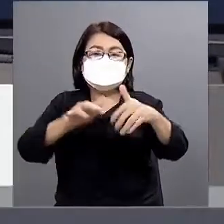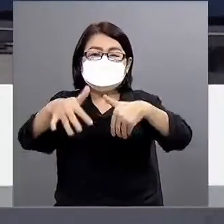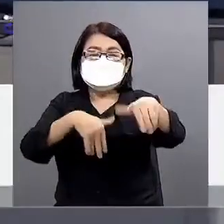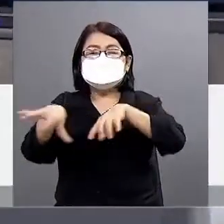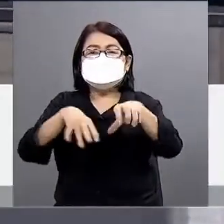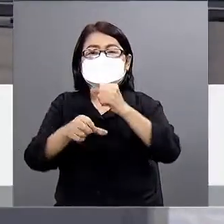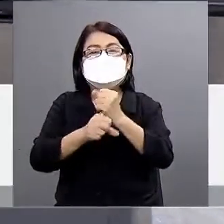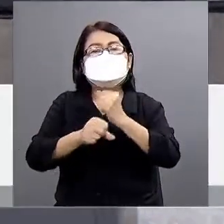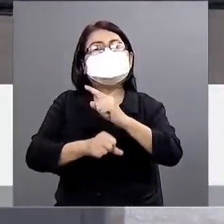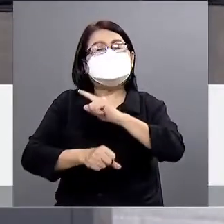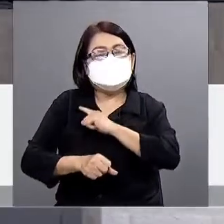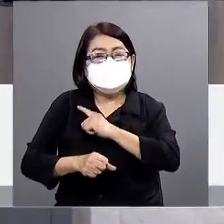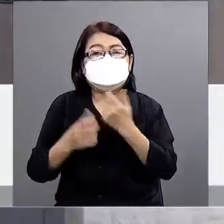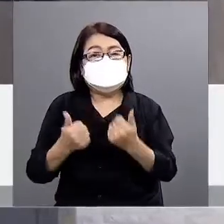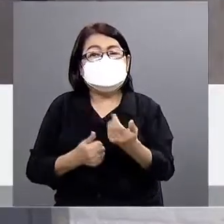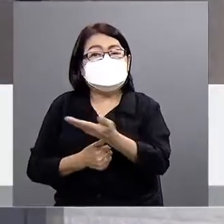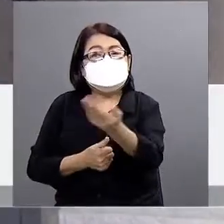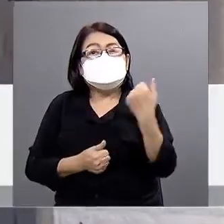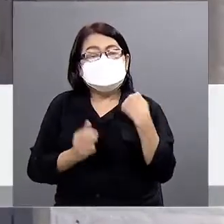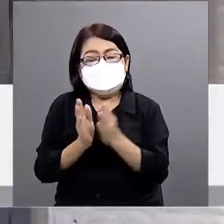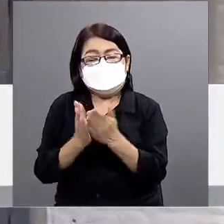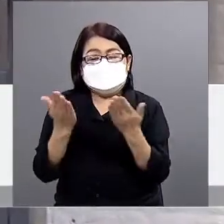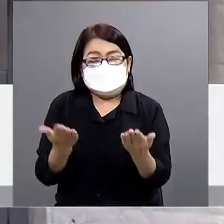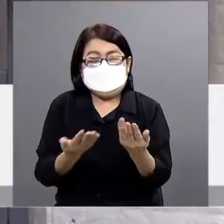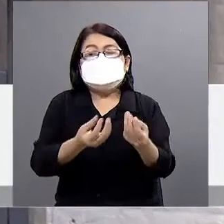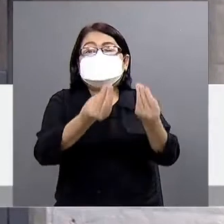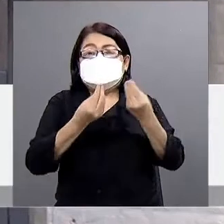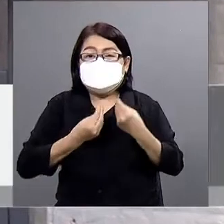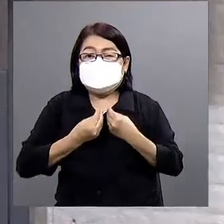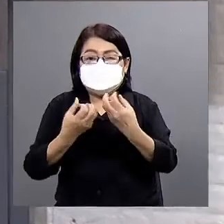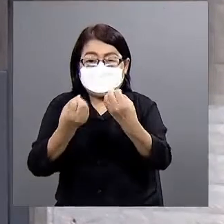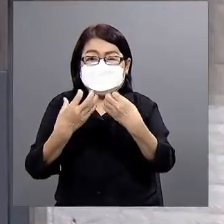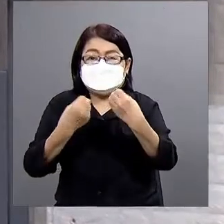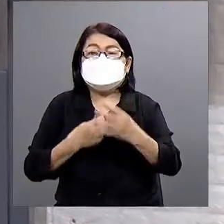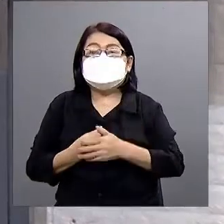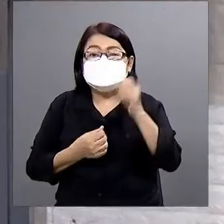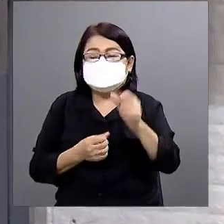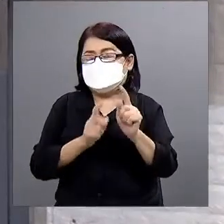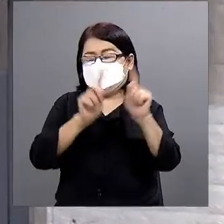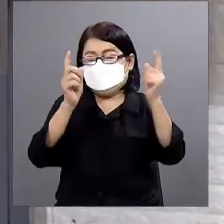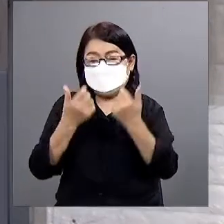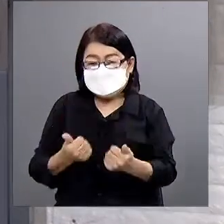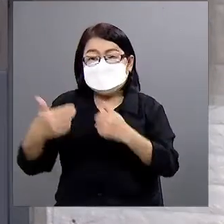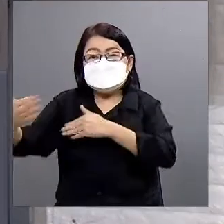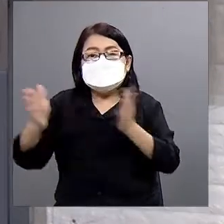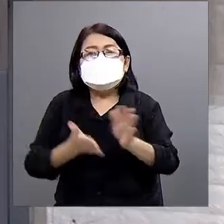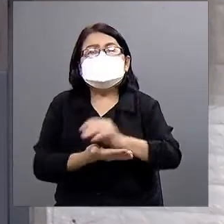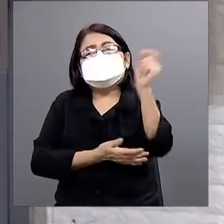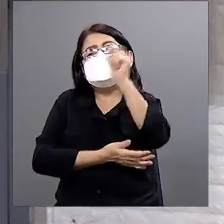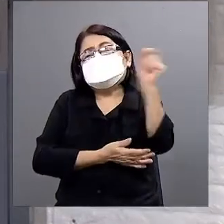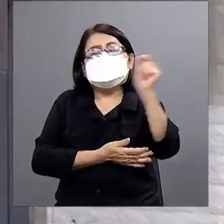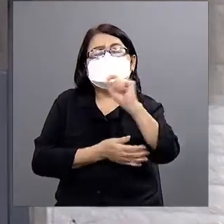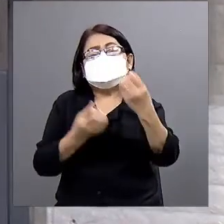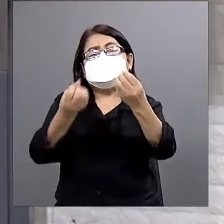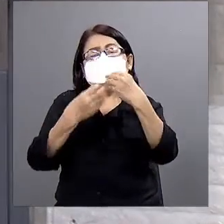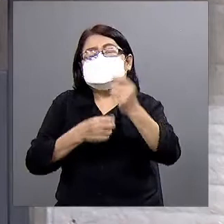จะมีเพียงแค่หนังสือตามหลักสูตรมันจะเอาหน่อยๆนะคะถ้ามีเฉพาะห้องเรียนแล้วก็กระดานดำมันก็ไม่สอดคล้องกับชีวิตจริงของเด็กอีกจ